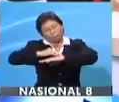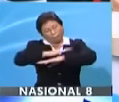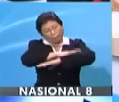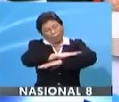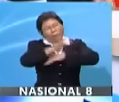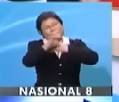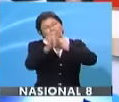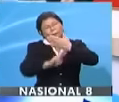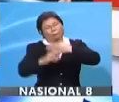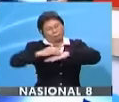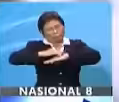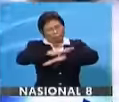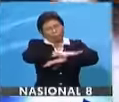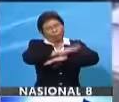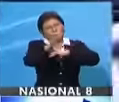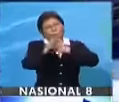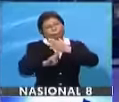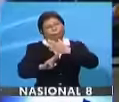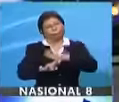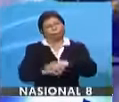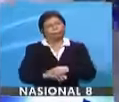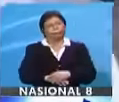darah.